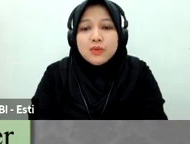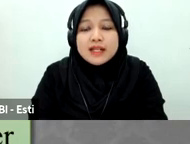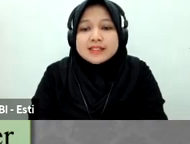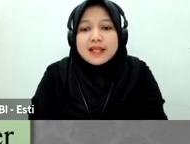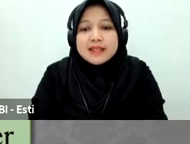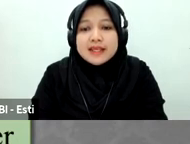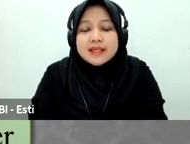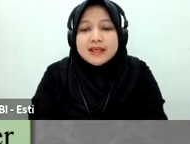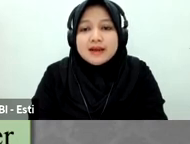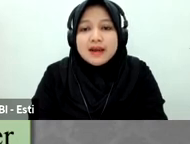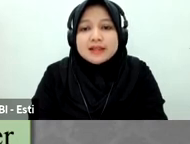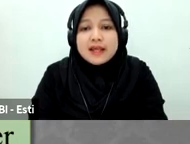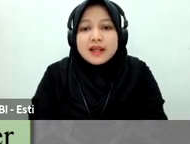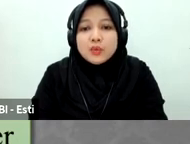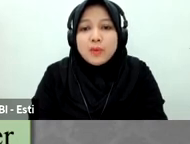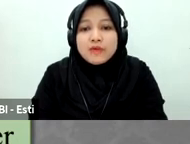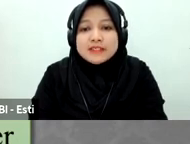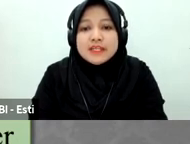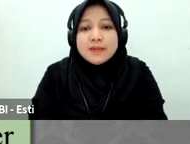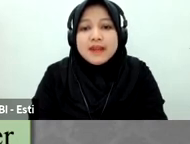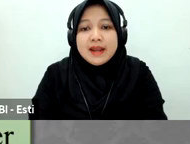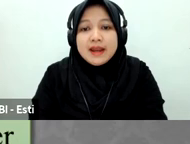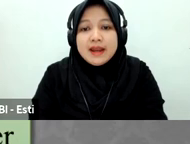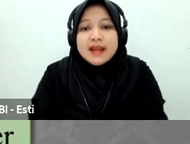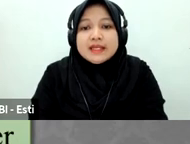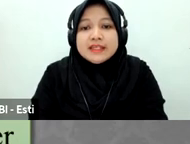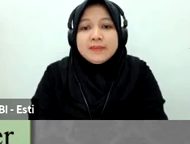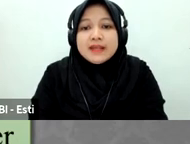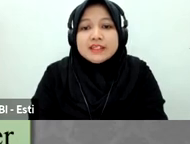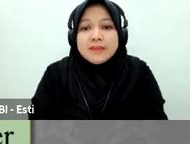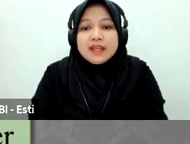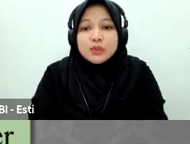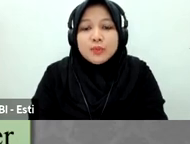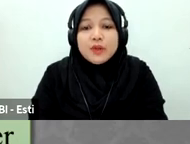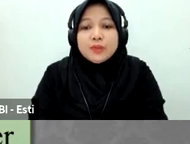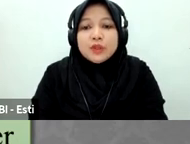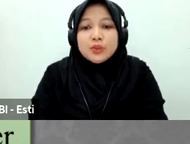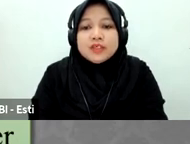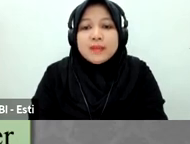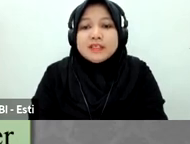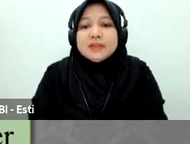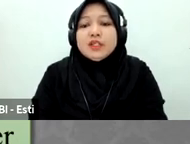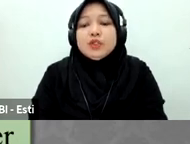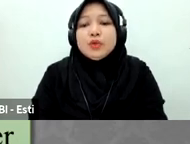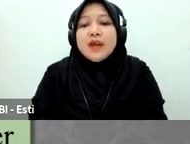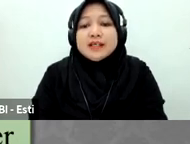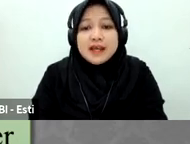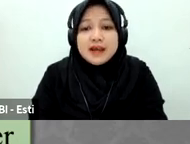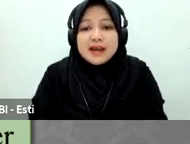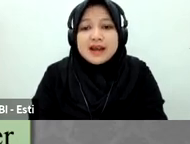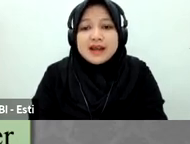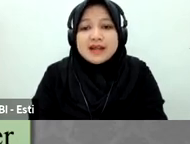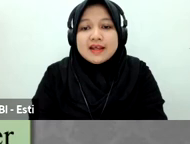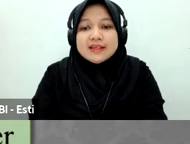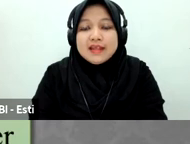ilmu dan strategi antara kedua profesi ini berbeda jadi penerjemah itu belum tentu ia bisa menjadi juru